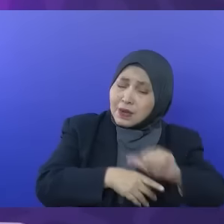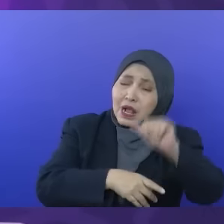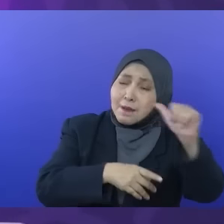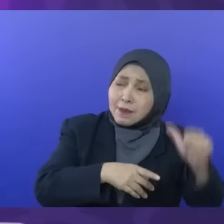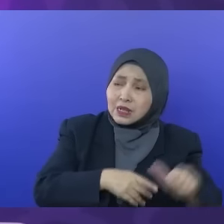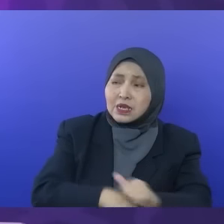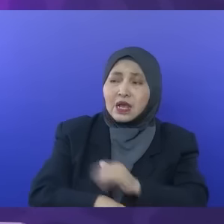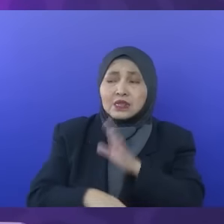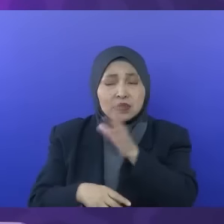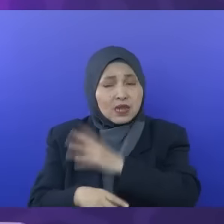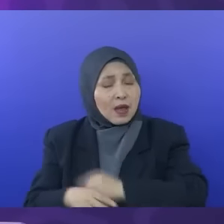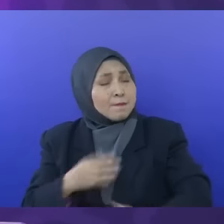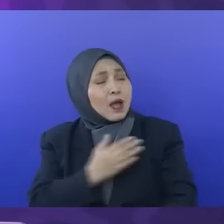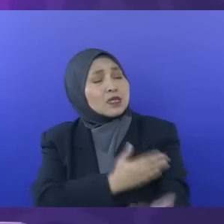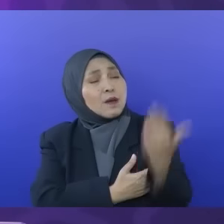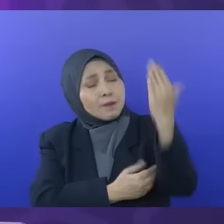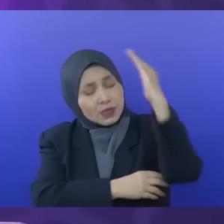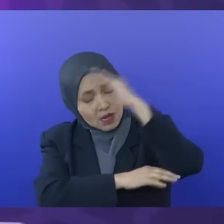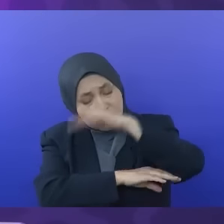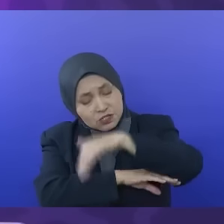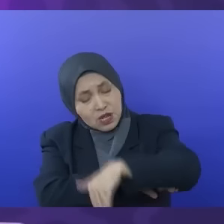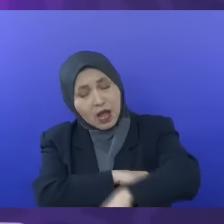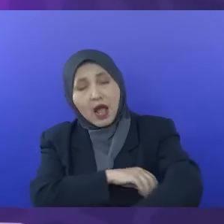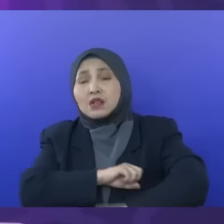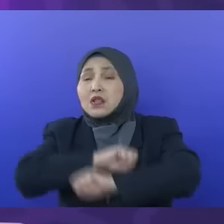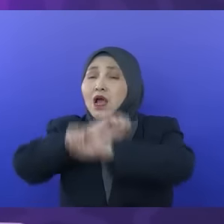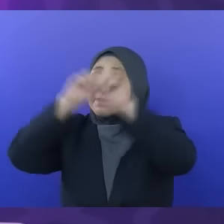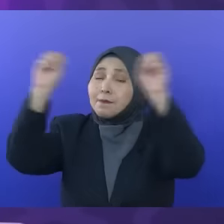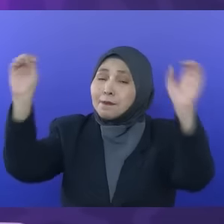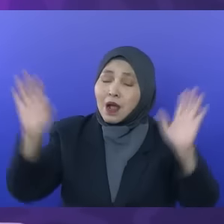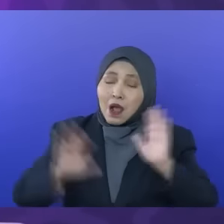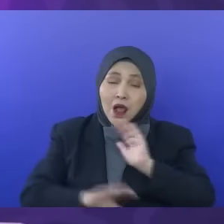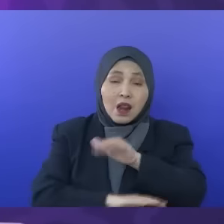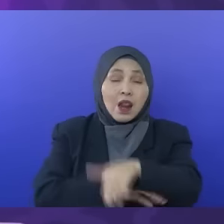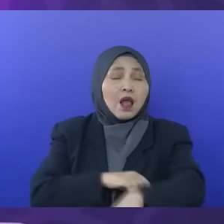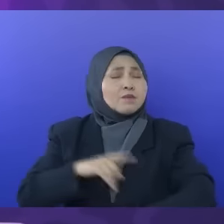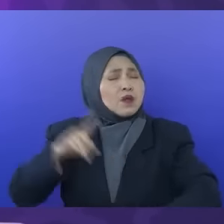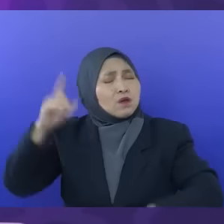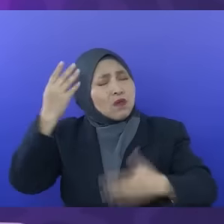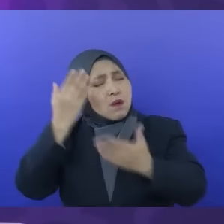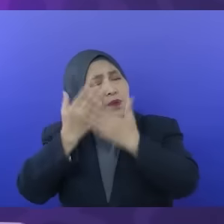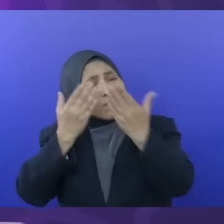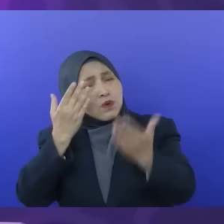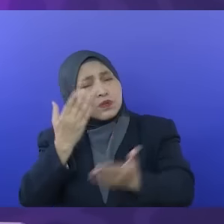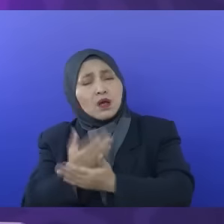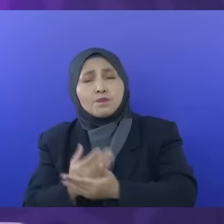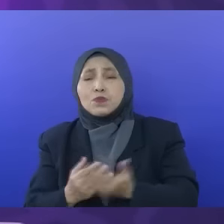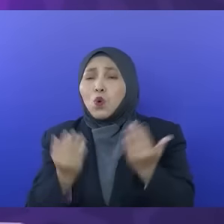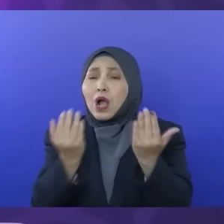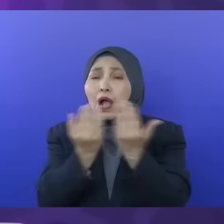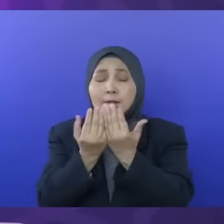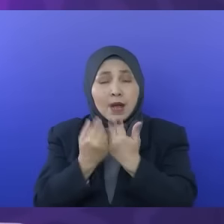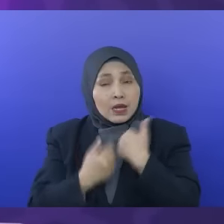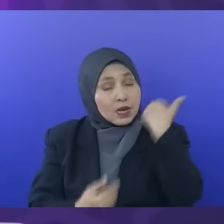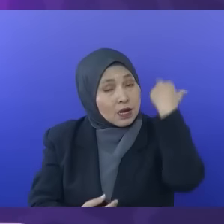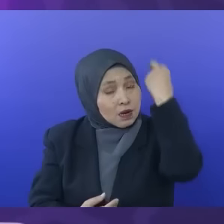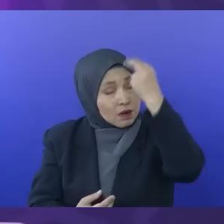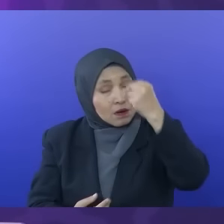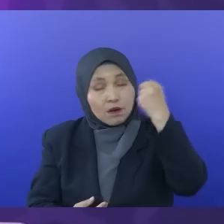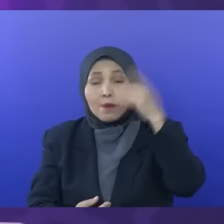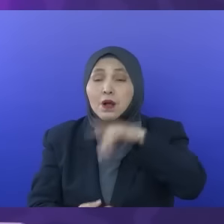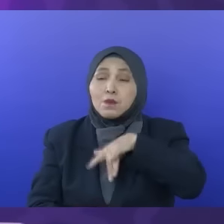bagi petang siang dan malam permudahkan ya Allah Sallallahu Alaihi Wasallam